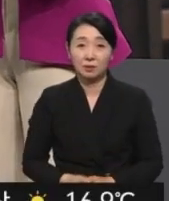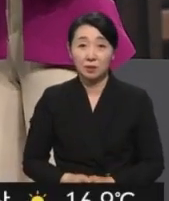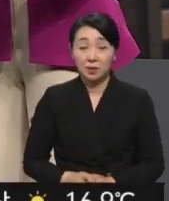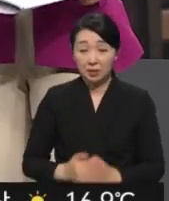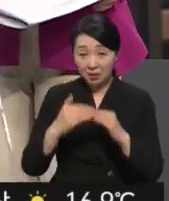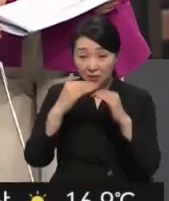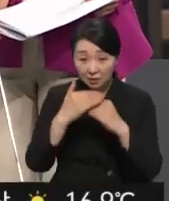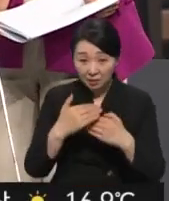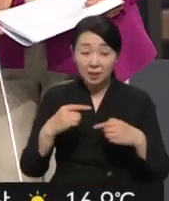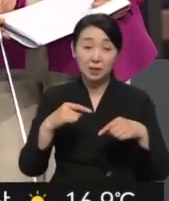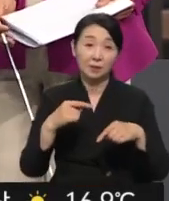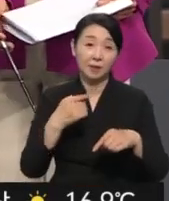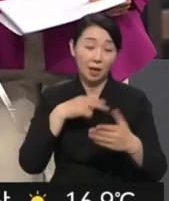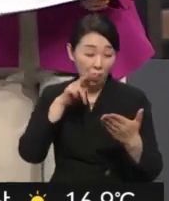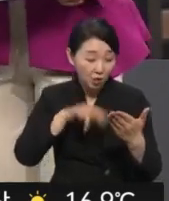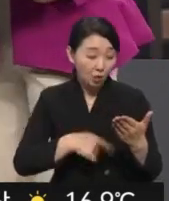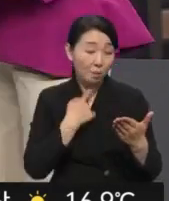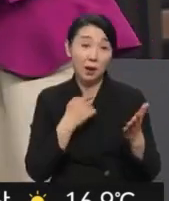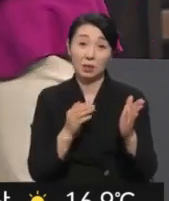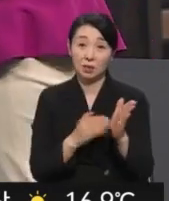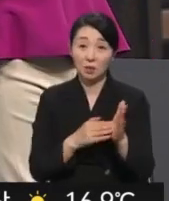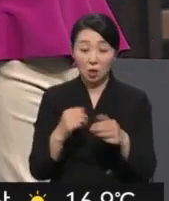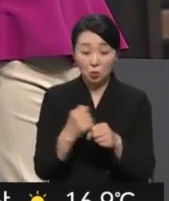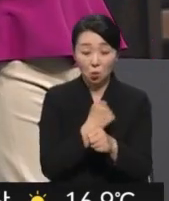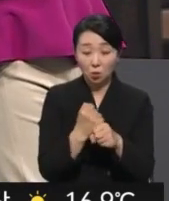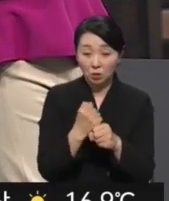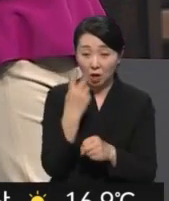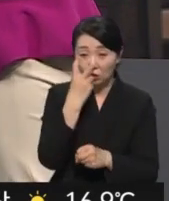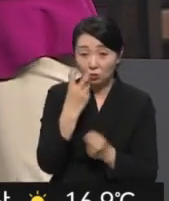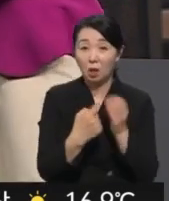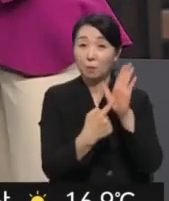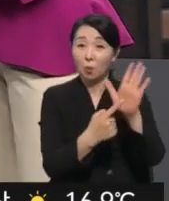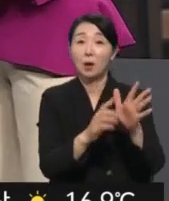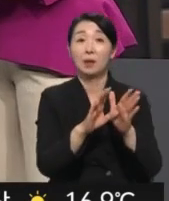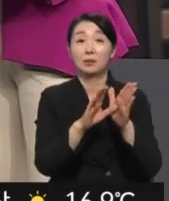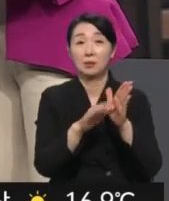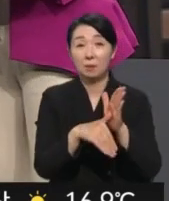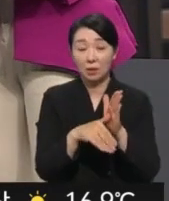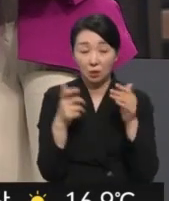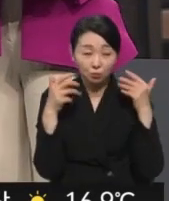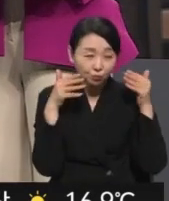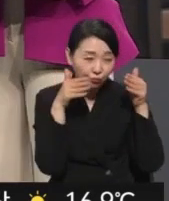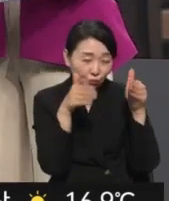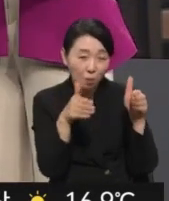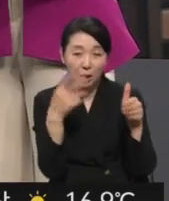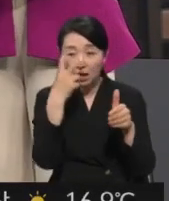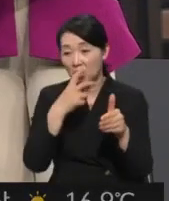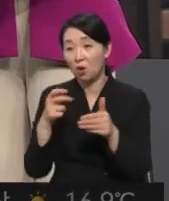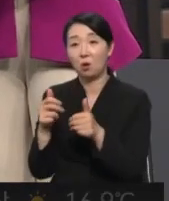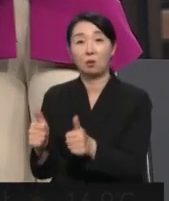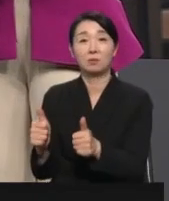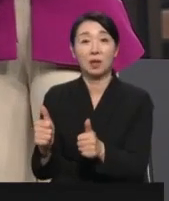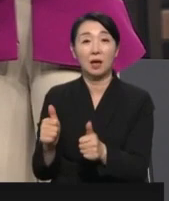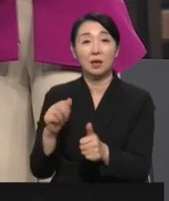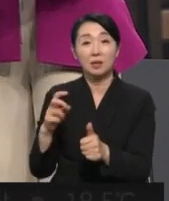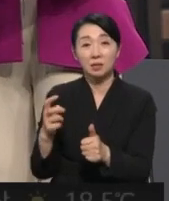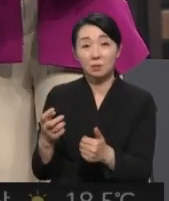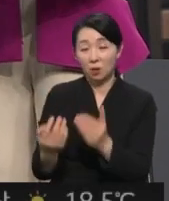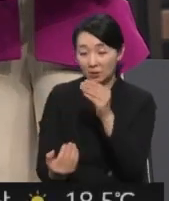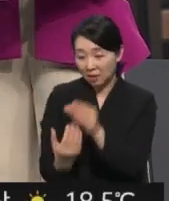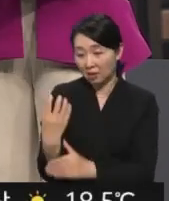글을 한번 제가 직접 읽어봤습니다. 조작 수사 폭로가 있을 때마다 주목을 받았던 검사가 이번 사건